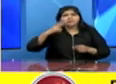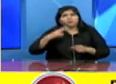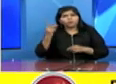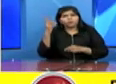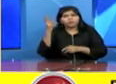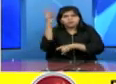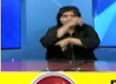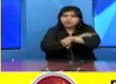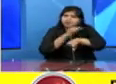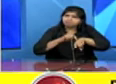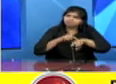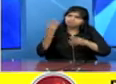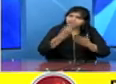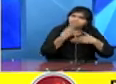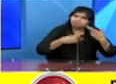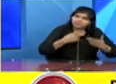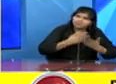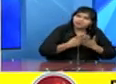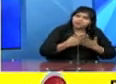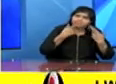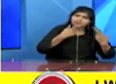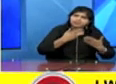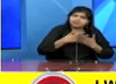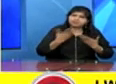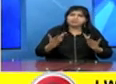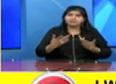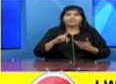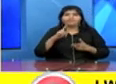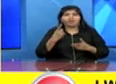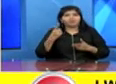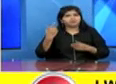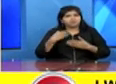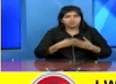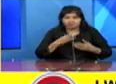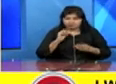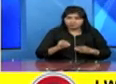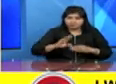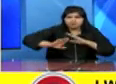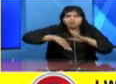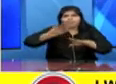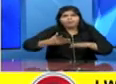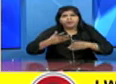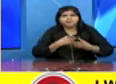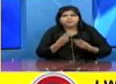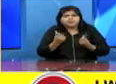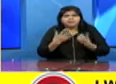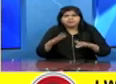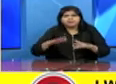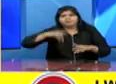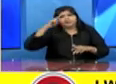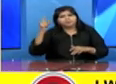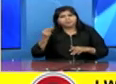बात करते थे, नर्स भी बात करते थे। तो पहले जब डर था, लेकिन उसके बाद ऐसे लगा कि हाँ, इतने अच्छे लोगों के साथ हूँ, वो